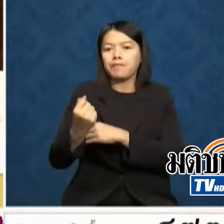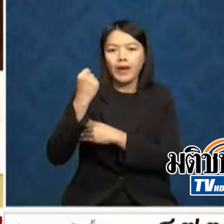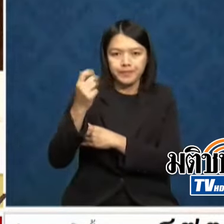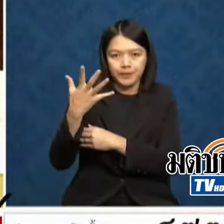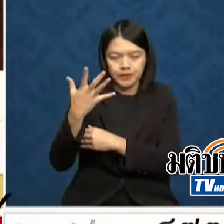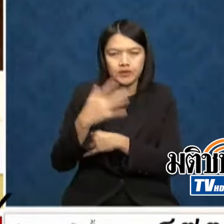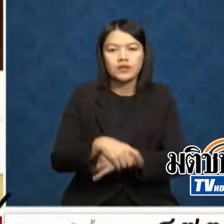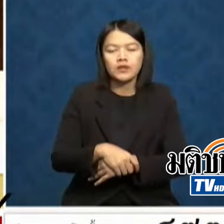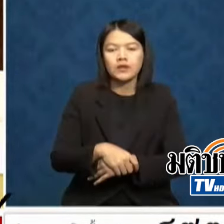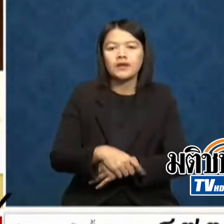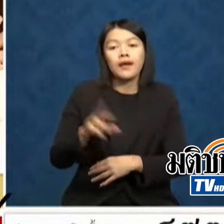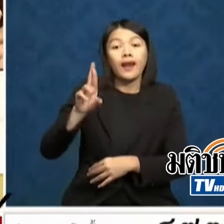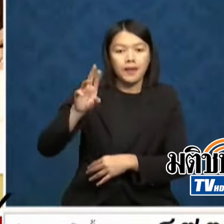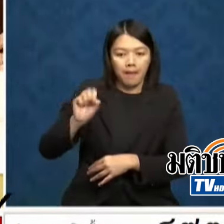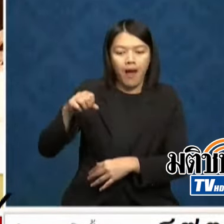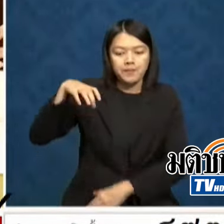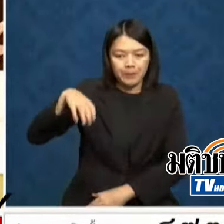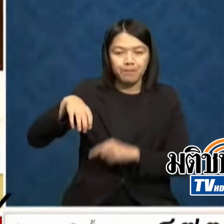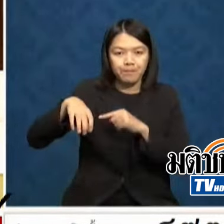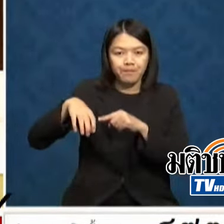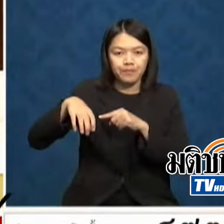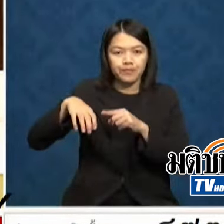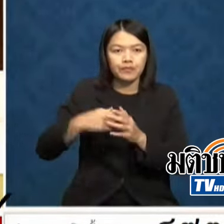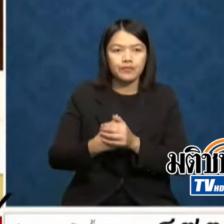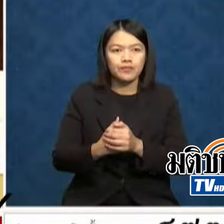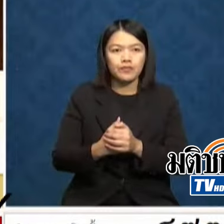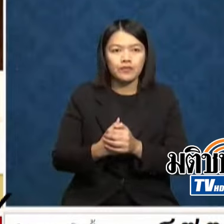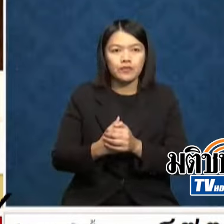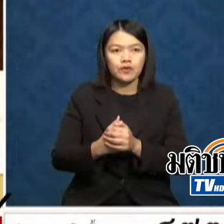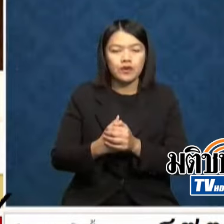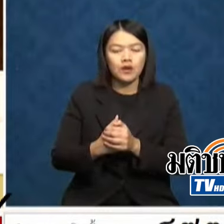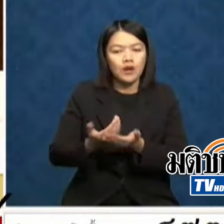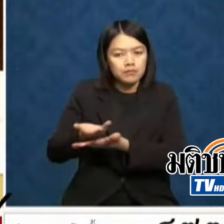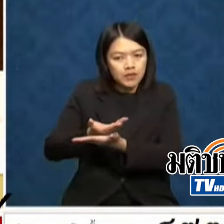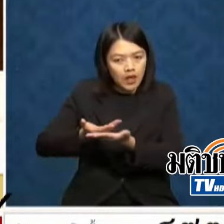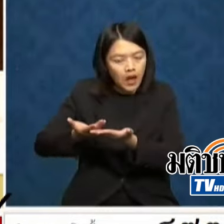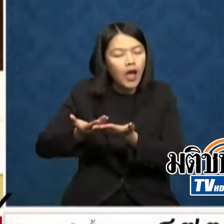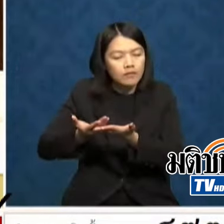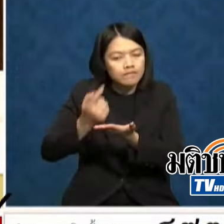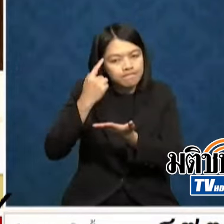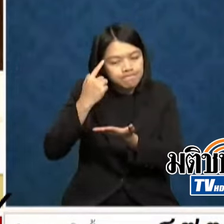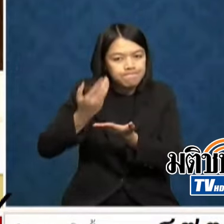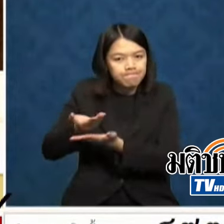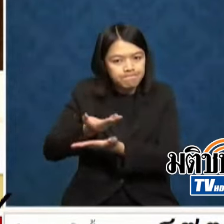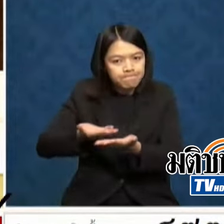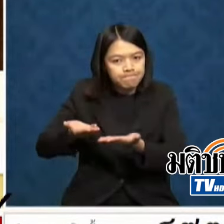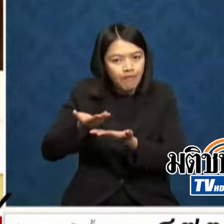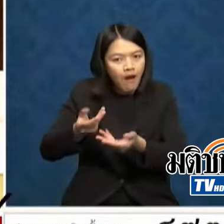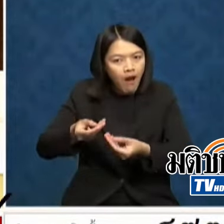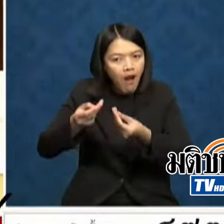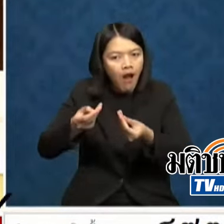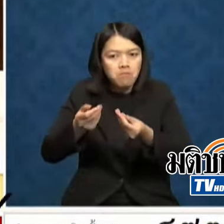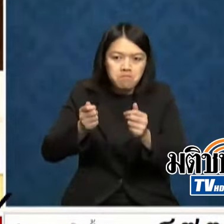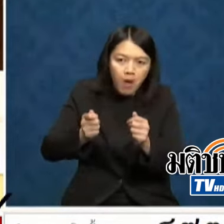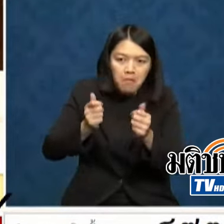ครับหมายถึงว่าสภาของเราเนี่ยครับนะจะเป็นผู้พิจารณานะครับว่าจะสมควรอนุ